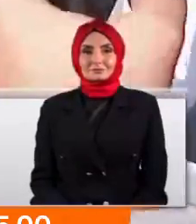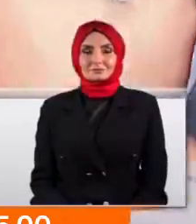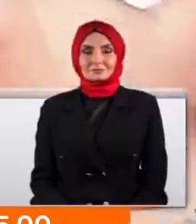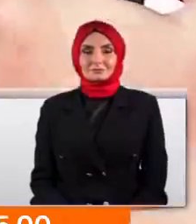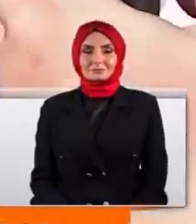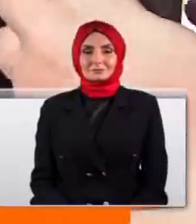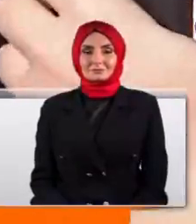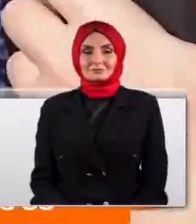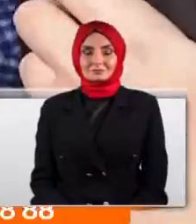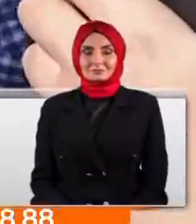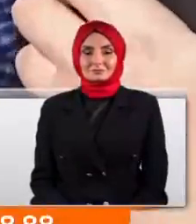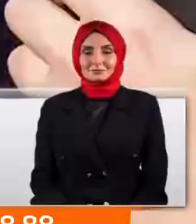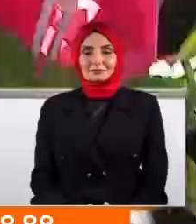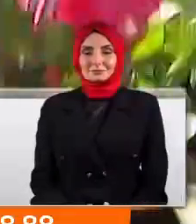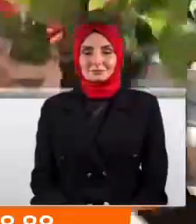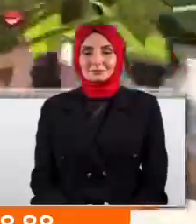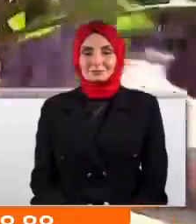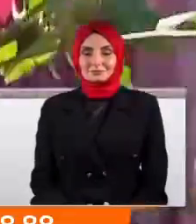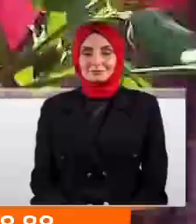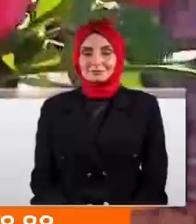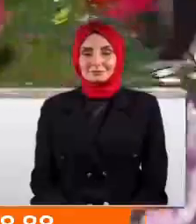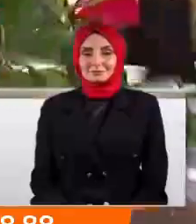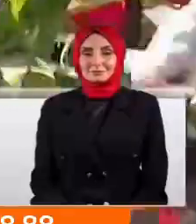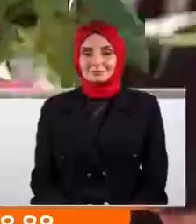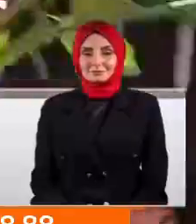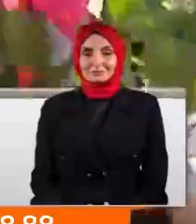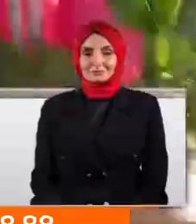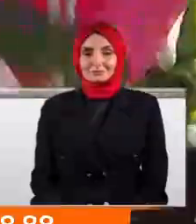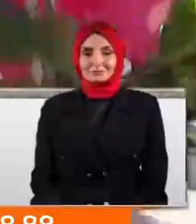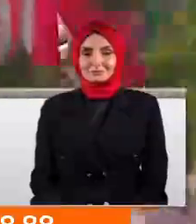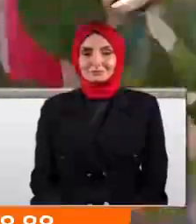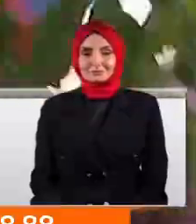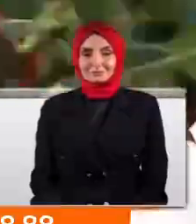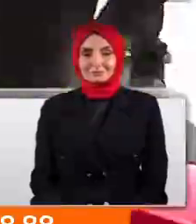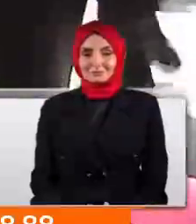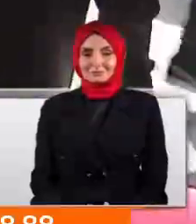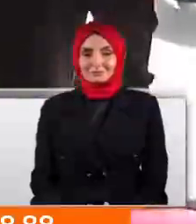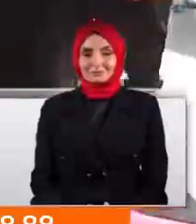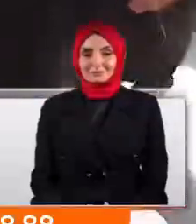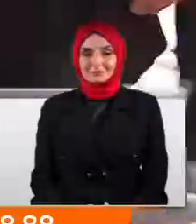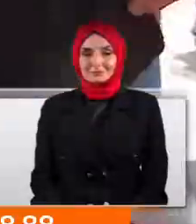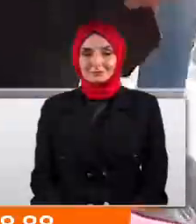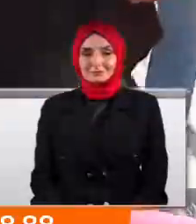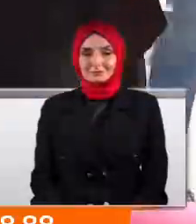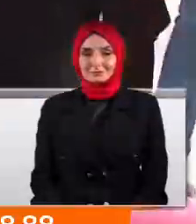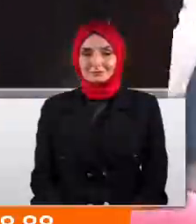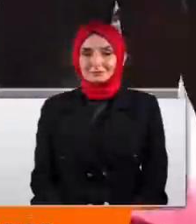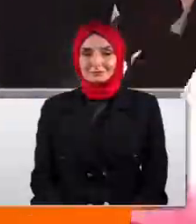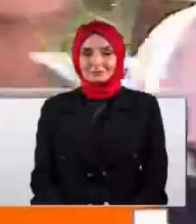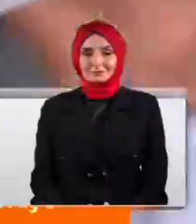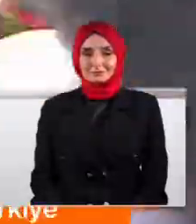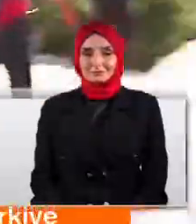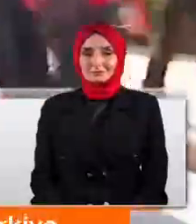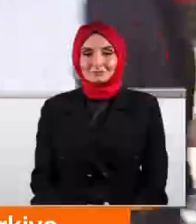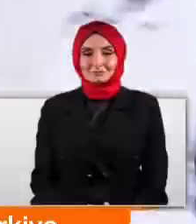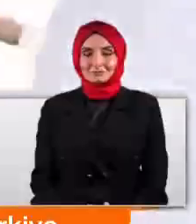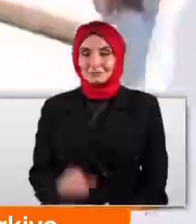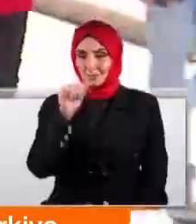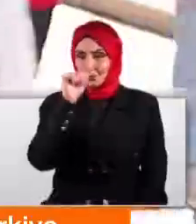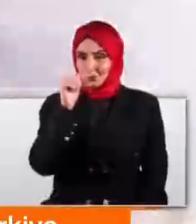Atamızı görmeye geldik bu mutlu günümüzde. Gururluyuz. Daha nice yüzyıllara inşallah. Bayramınız kutlu olsun.